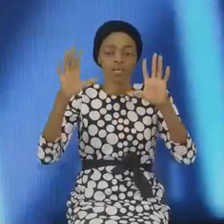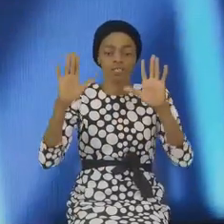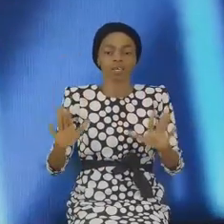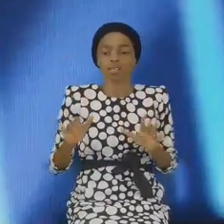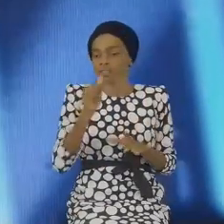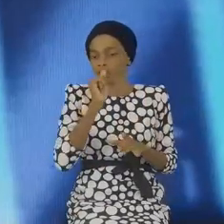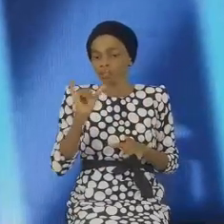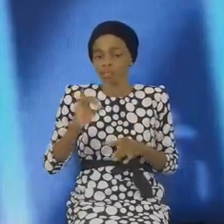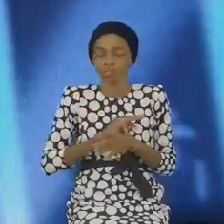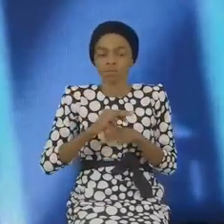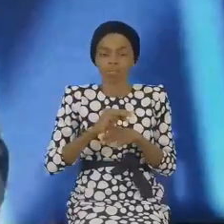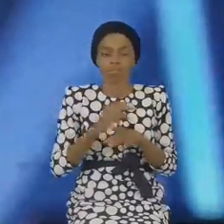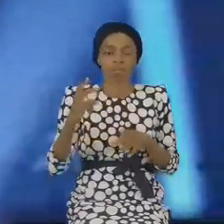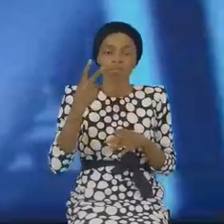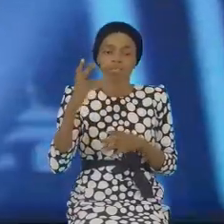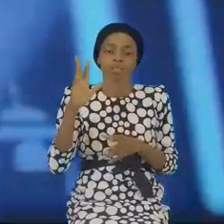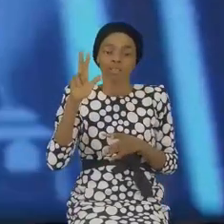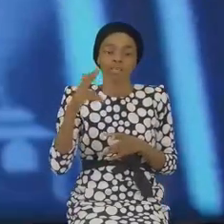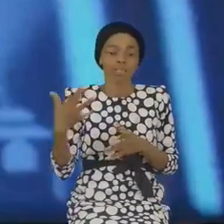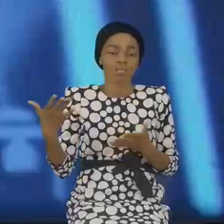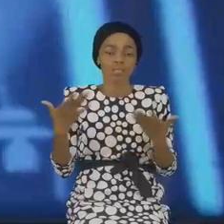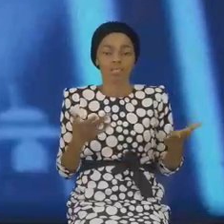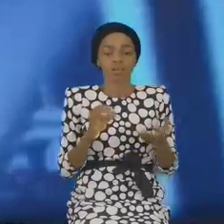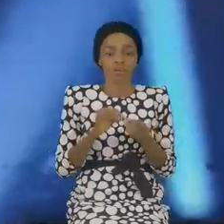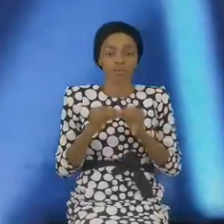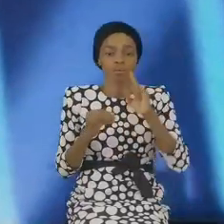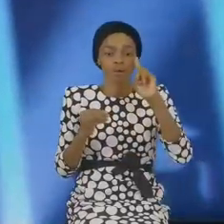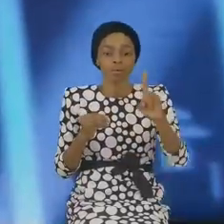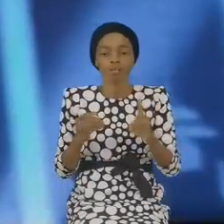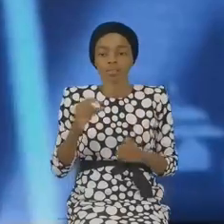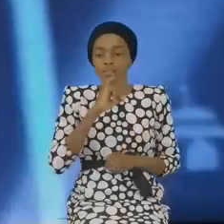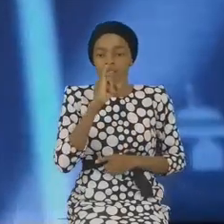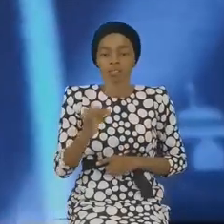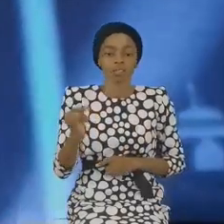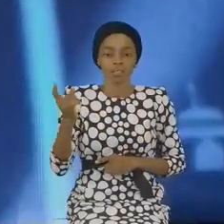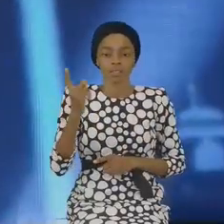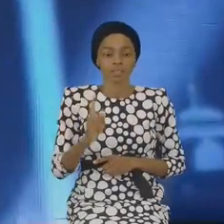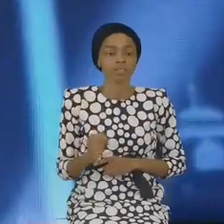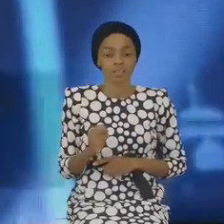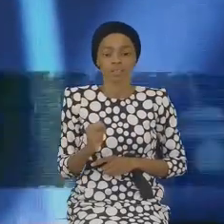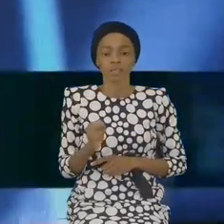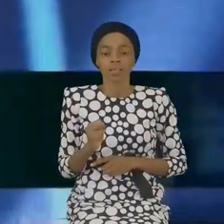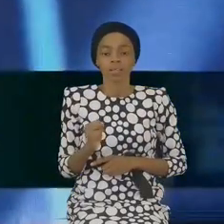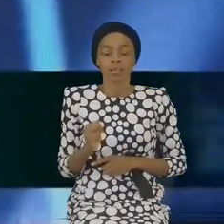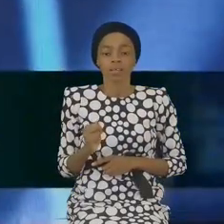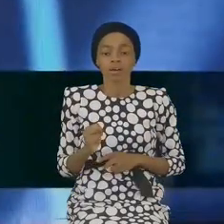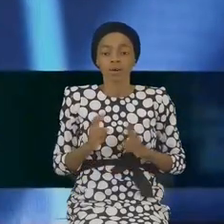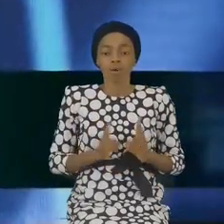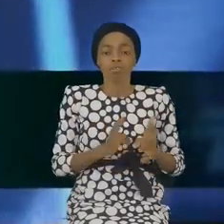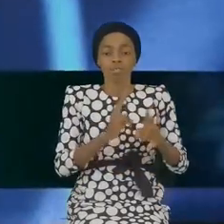Premièrement, le ministère urgent, sortir le peuple de la